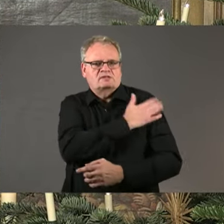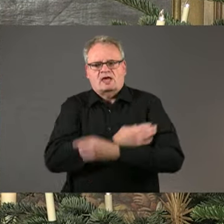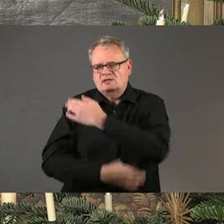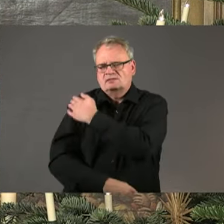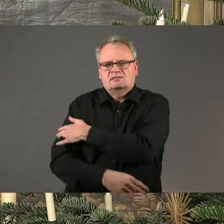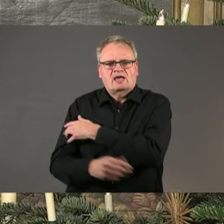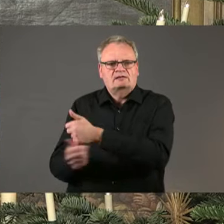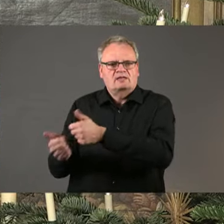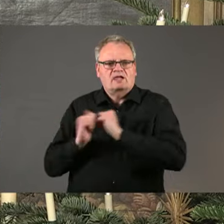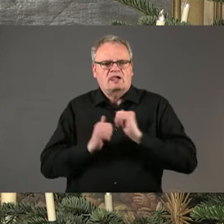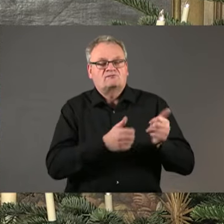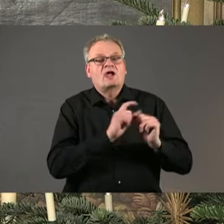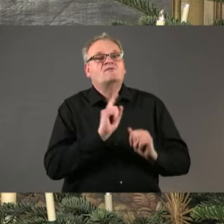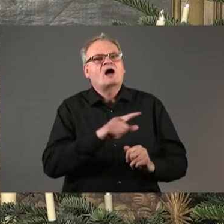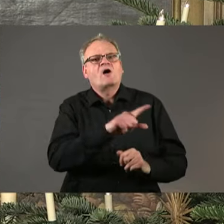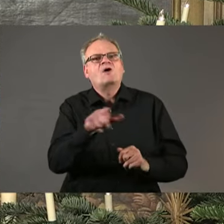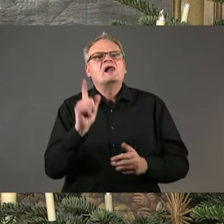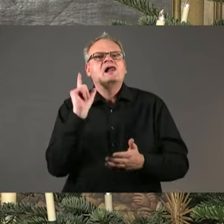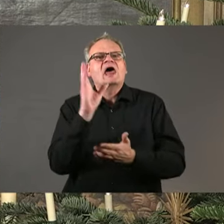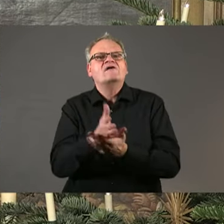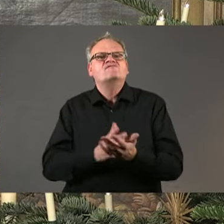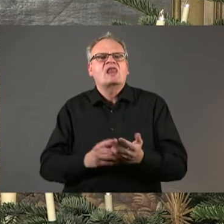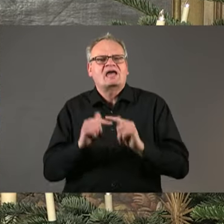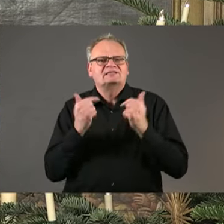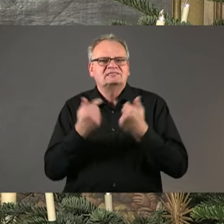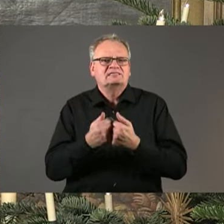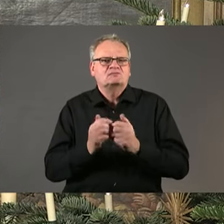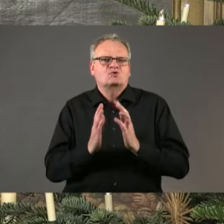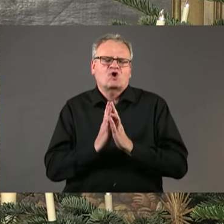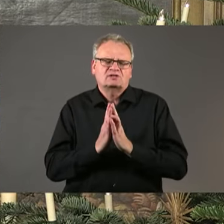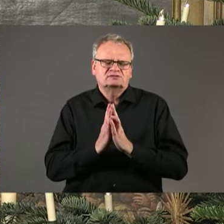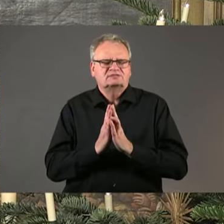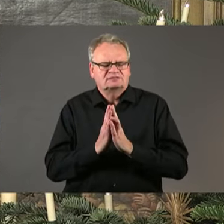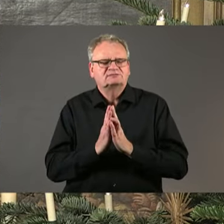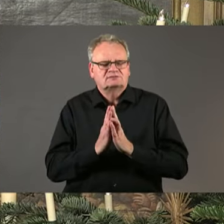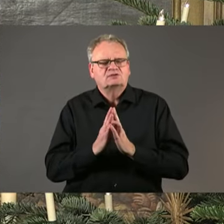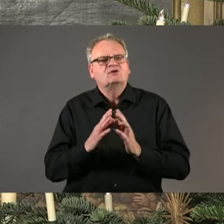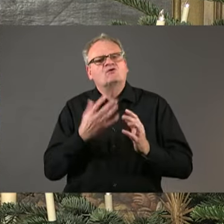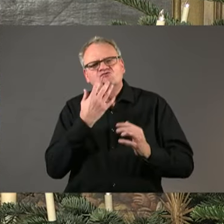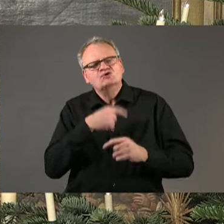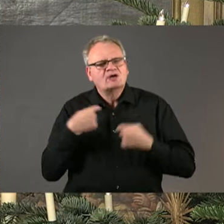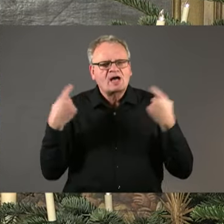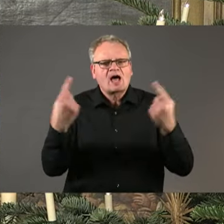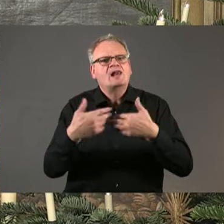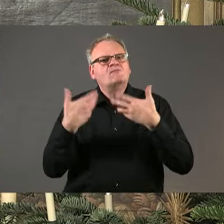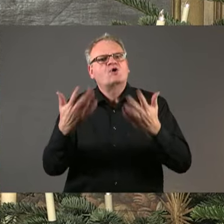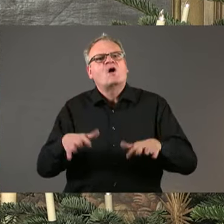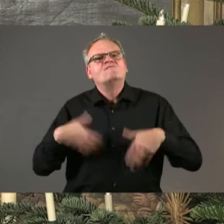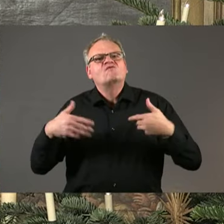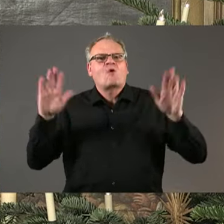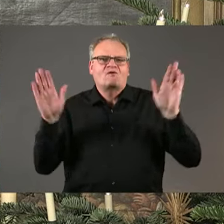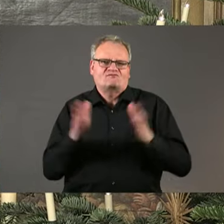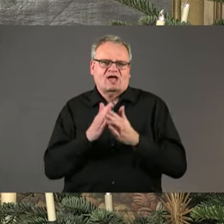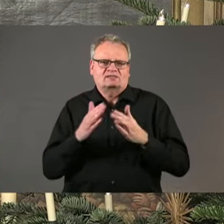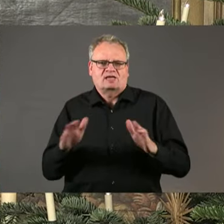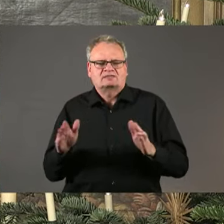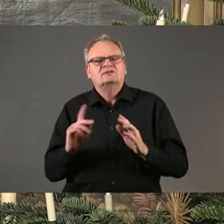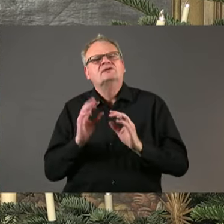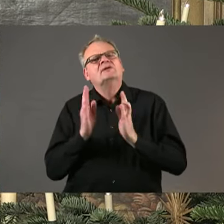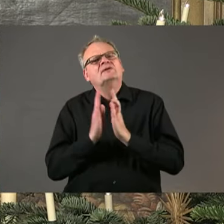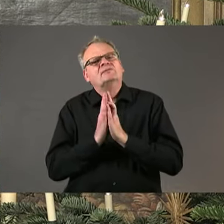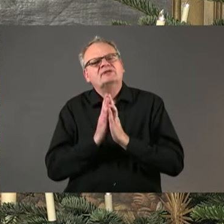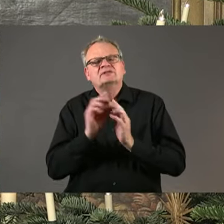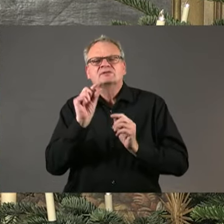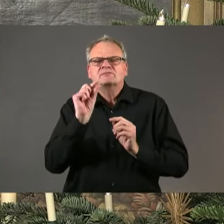und für das Lifeline-Team und die Gottesdienste. Bitte schenke uns allen frohe Weihnachten. Und bitte lass ein wenig